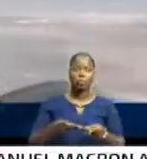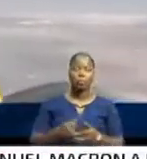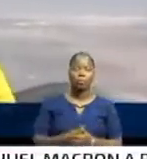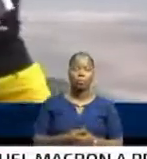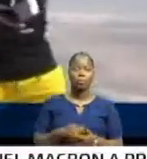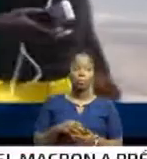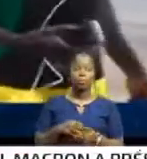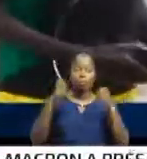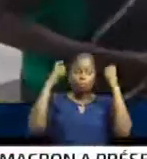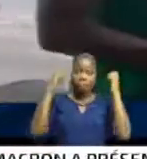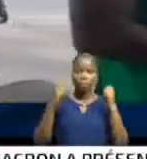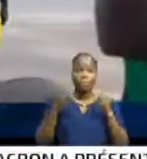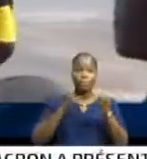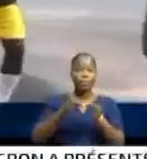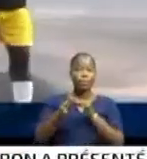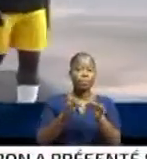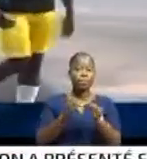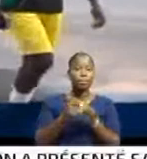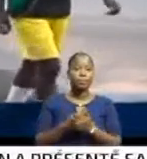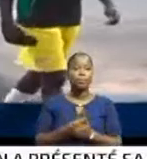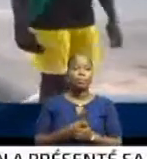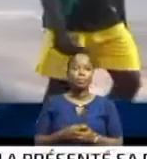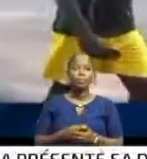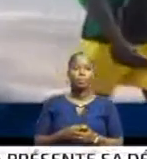si nous explique les raisons